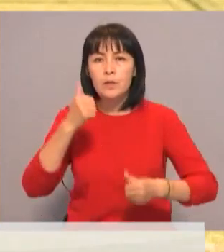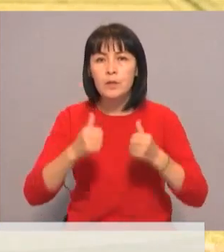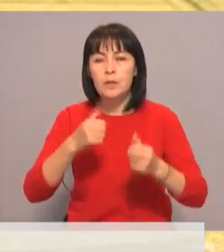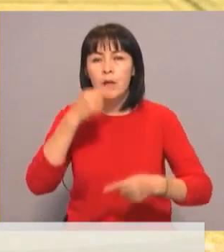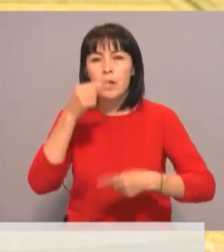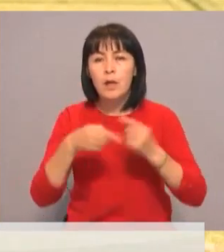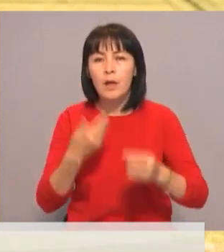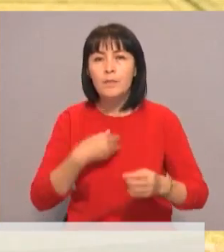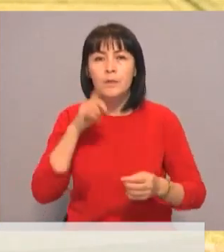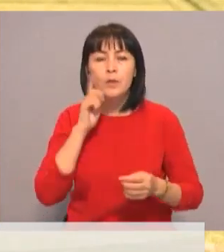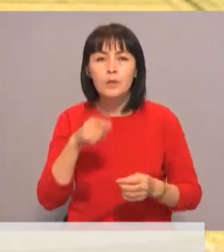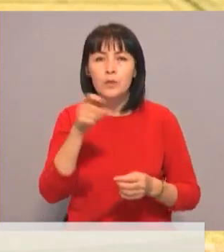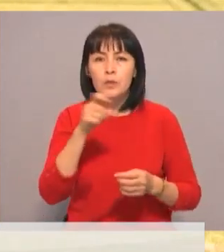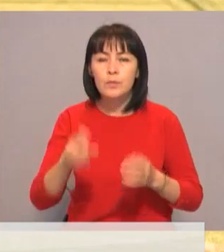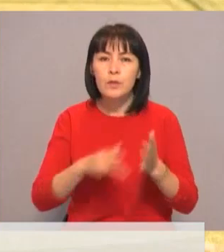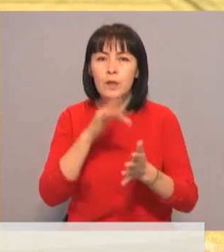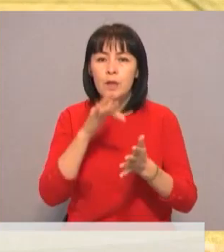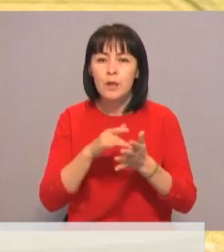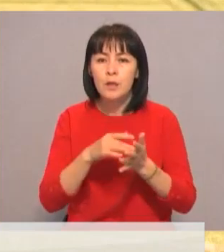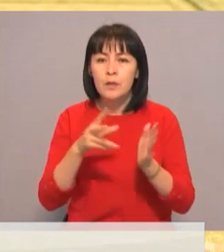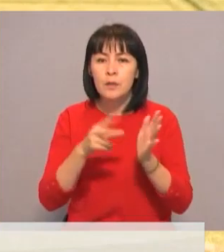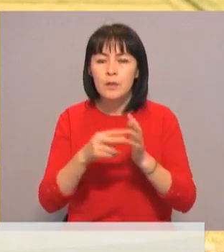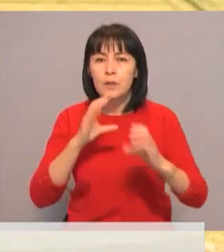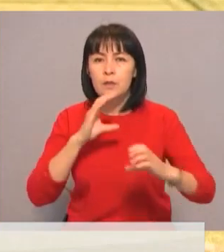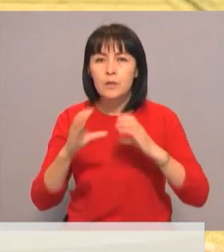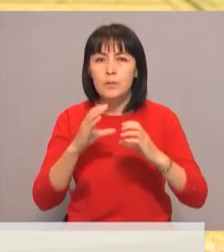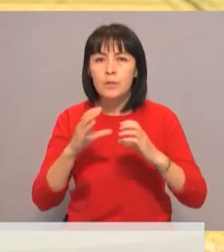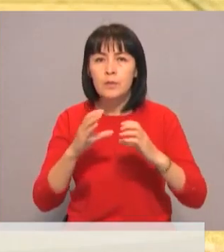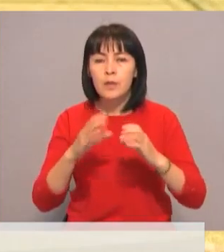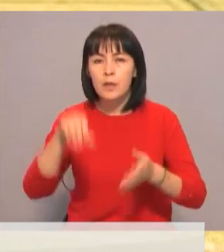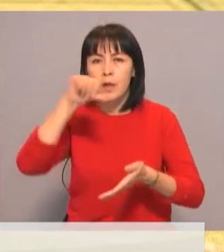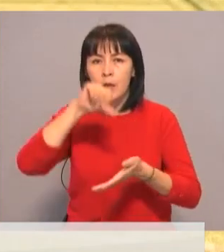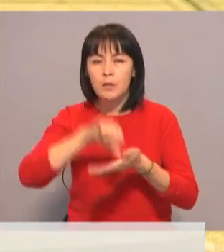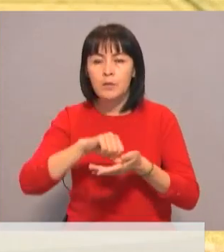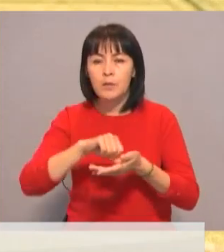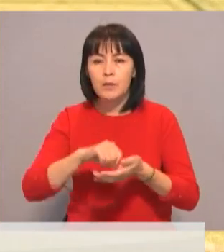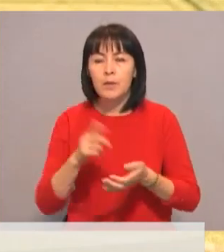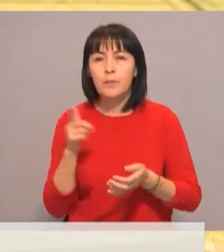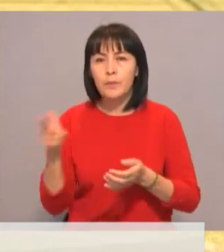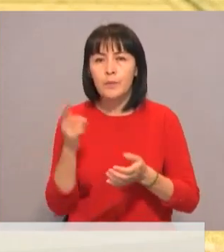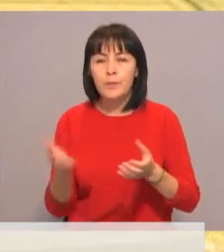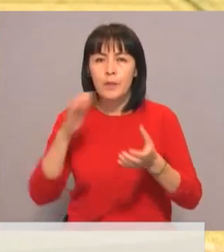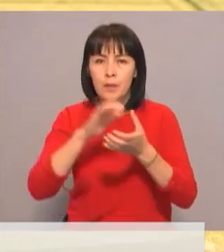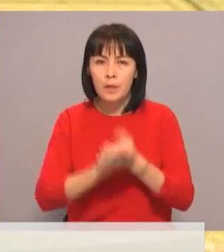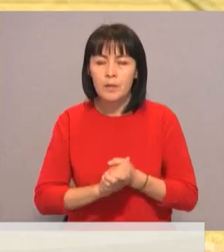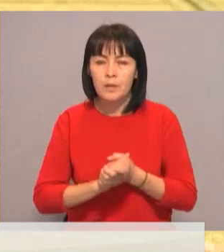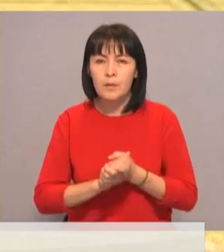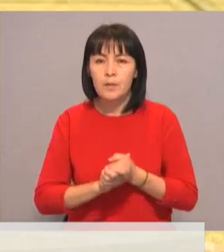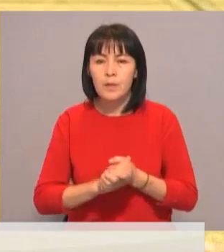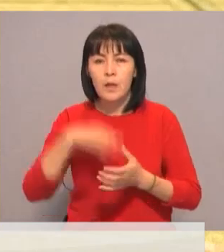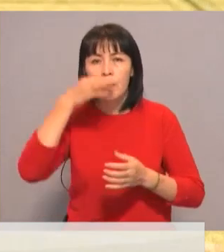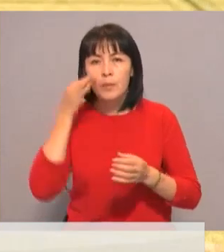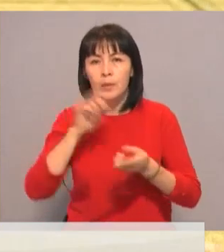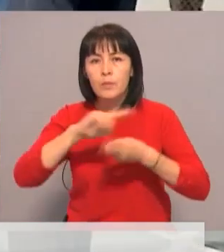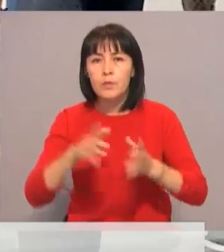арқылы біздің студенттеріміз қаладағымыз 8 вуздан жоғары оқу орнына қатысуда бір-бірімен танысып, пікір алмасуға